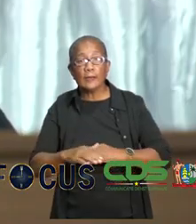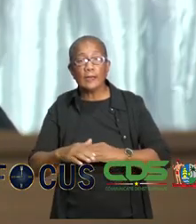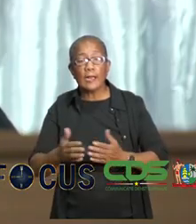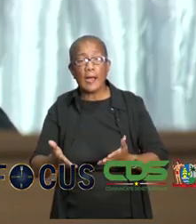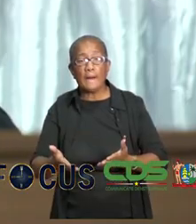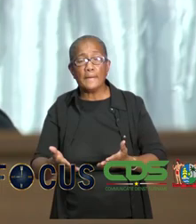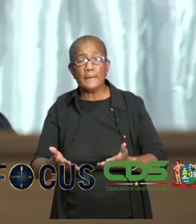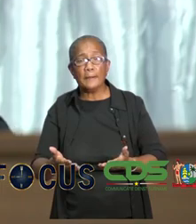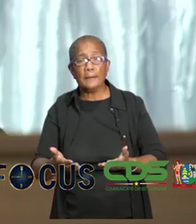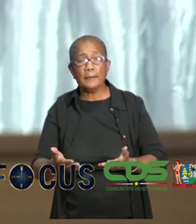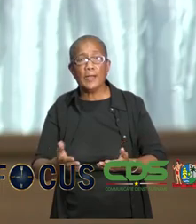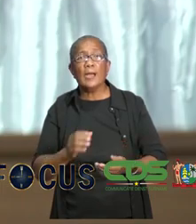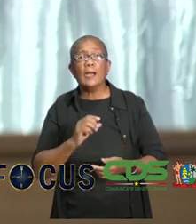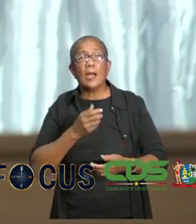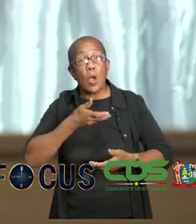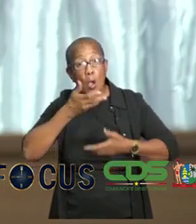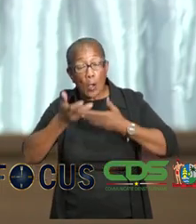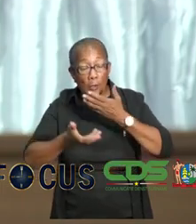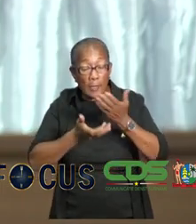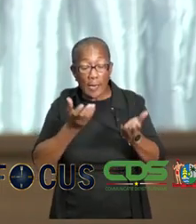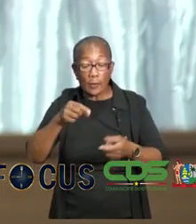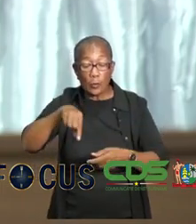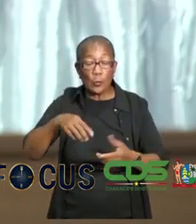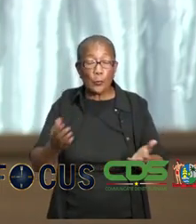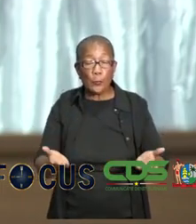eerst aangeven